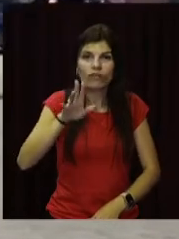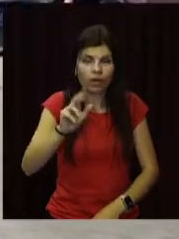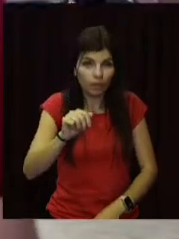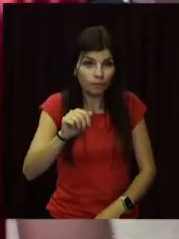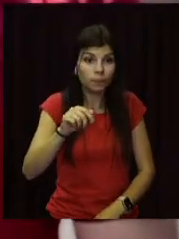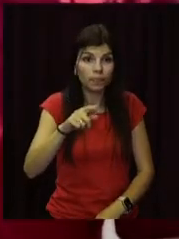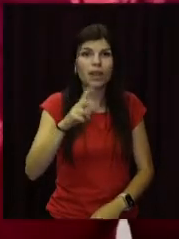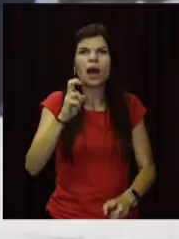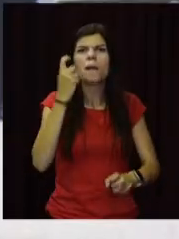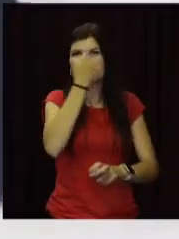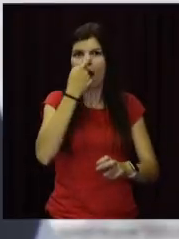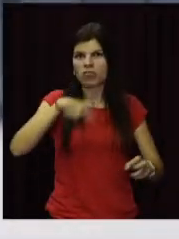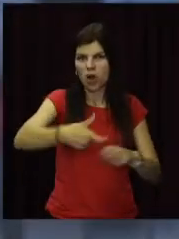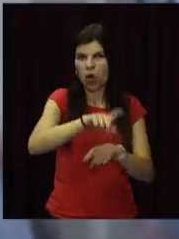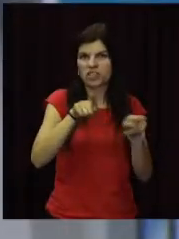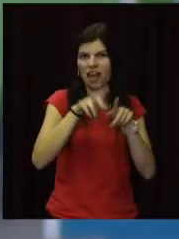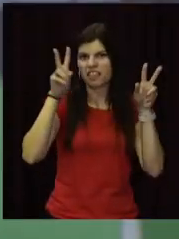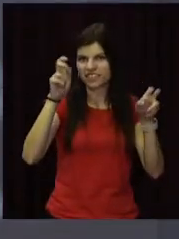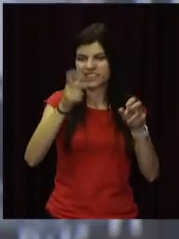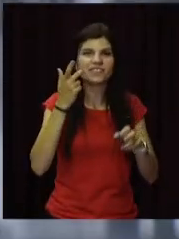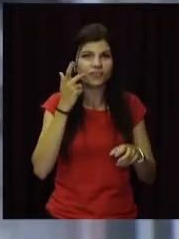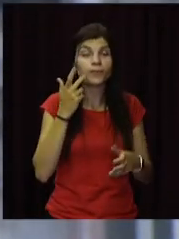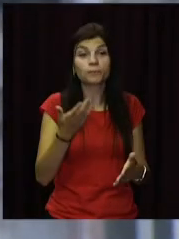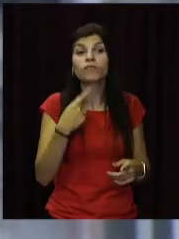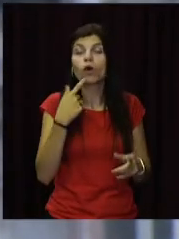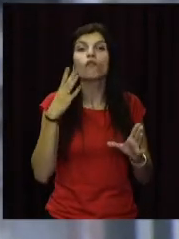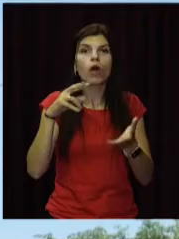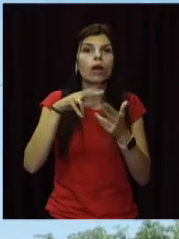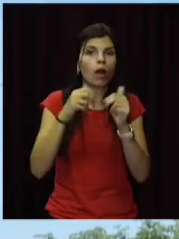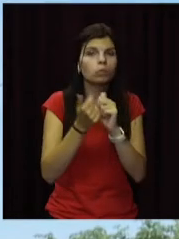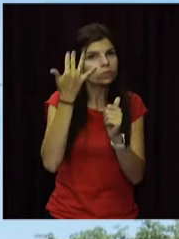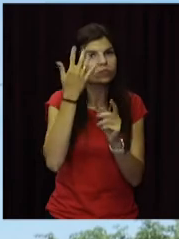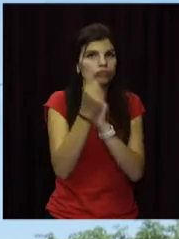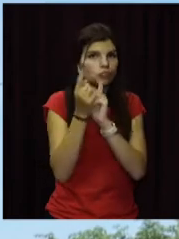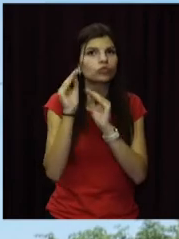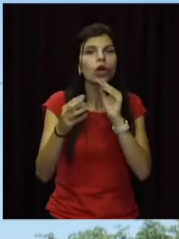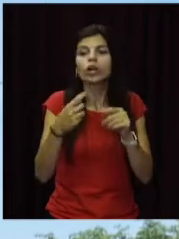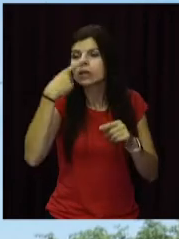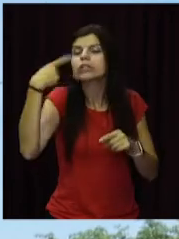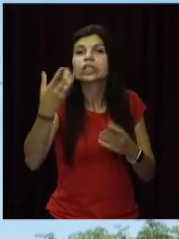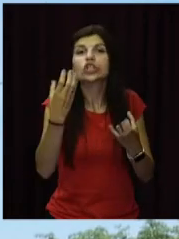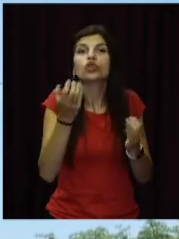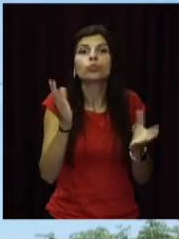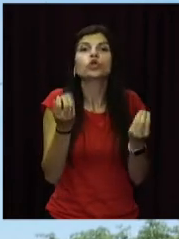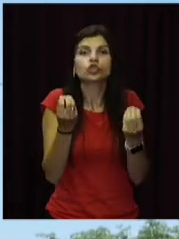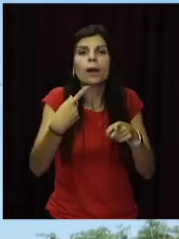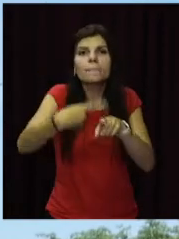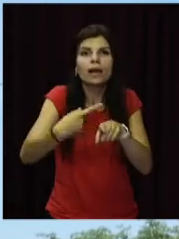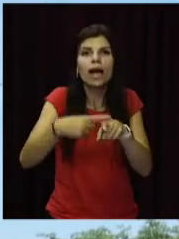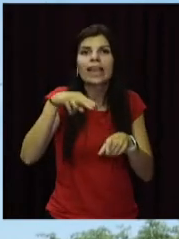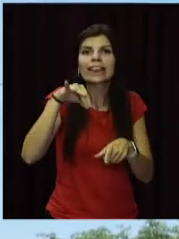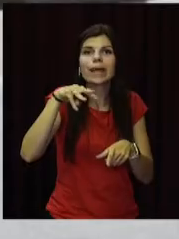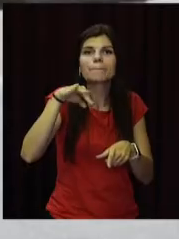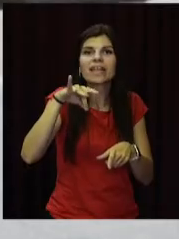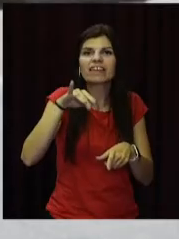називаємої п'яної дороги. У Кам'янському і надалі планують встановлювати світлофори. На черзі – перехрестя поблизу Димитрівського